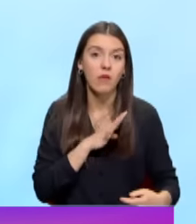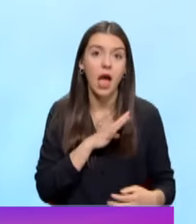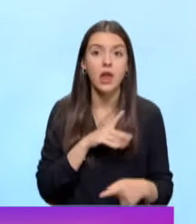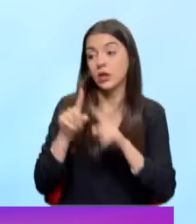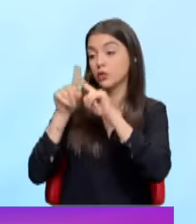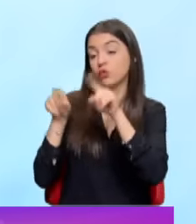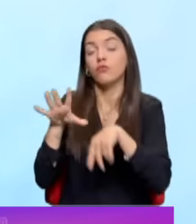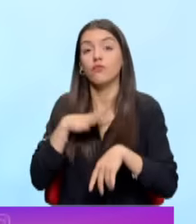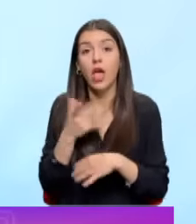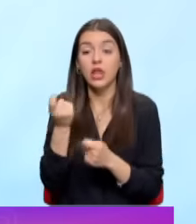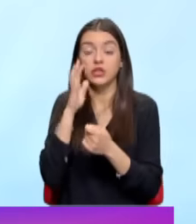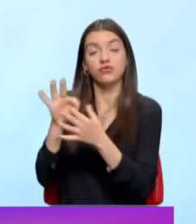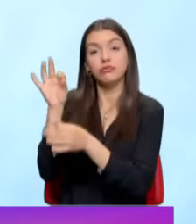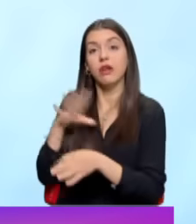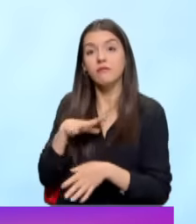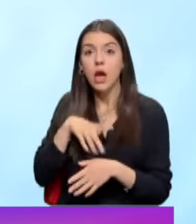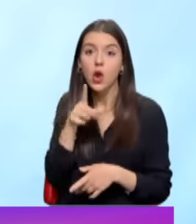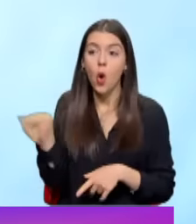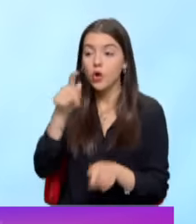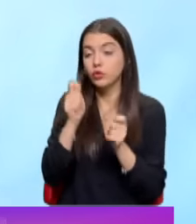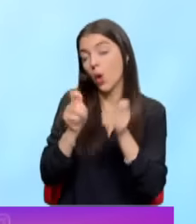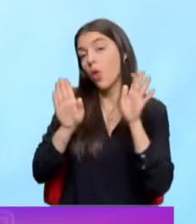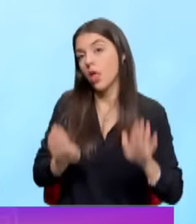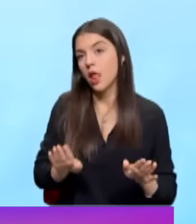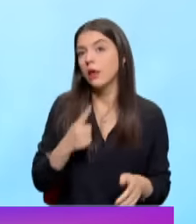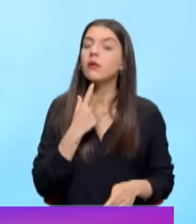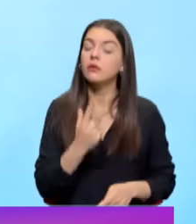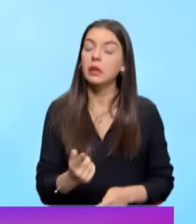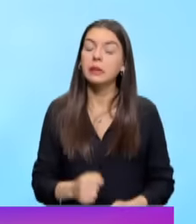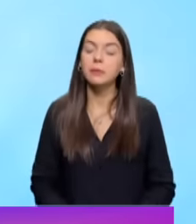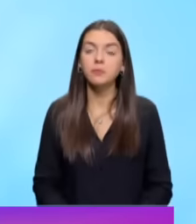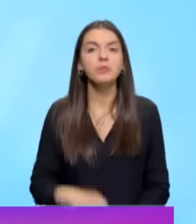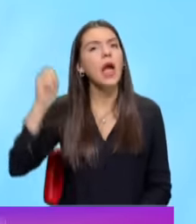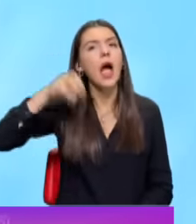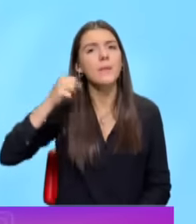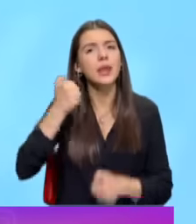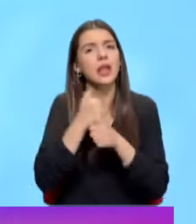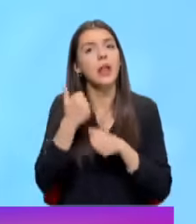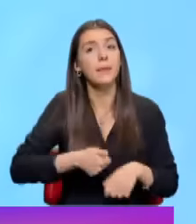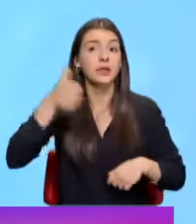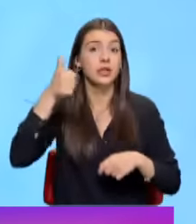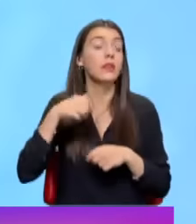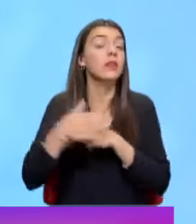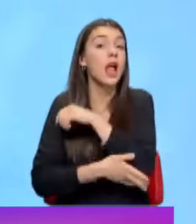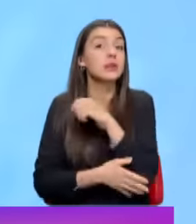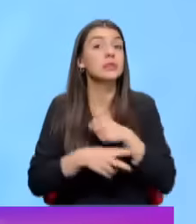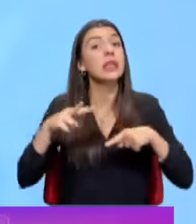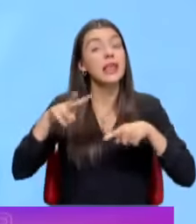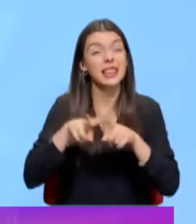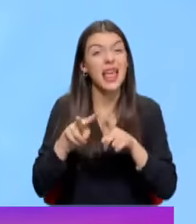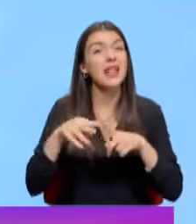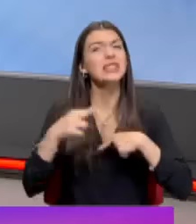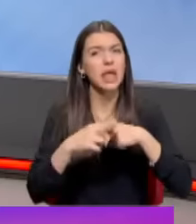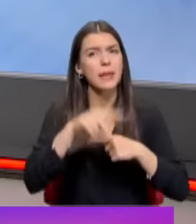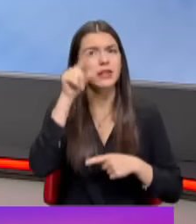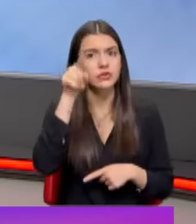şirketleri mağdur edemeyeceklerini belirtti deniyor. AK Parti Genel Başkan Yardımcısı Nihat Zeybekçi'nin